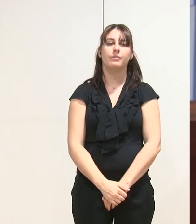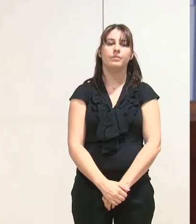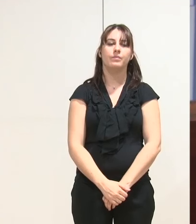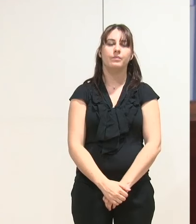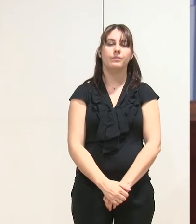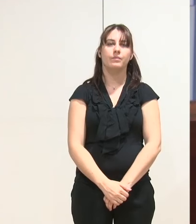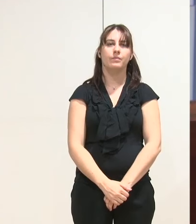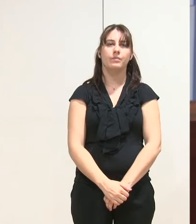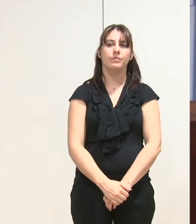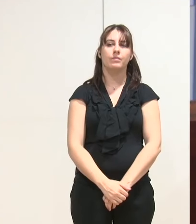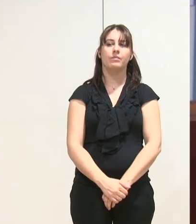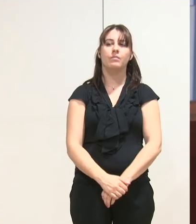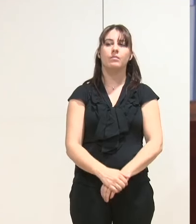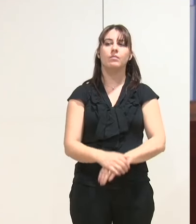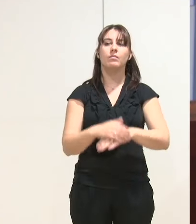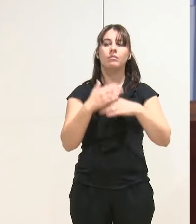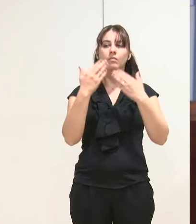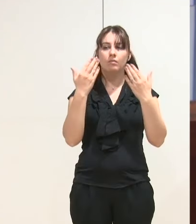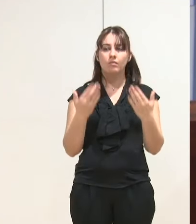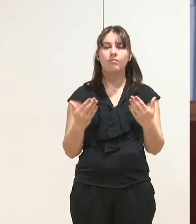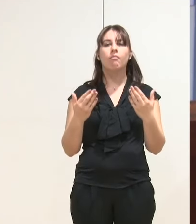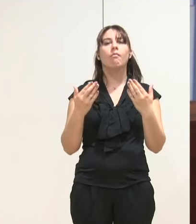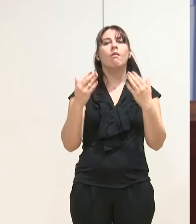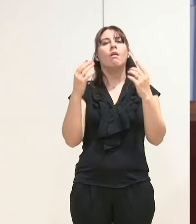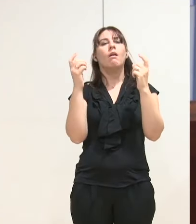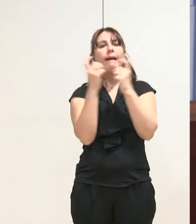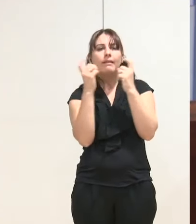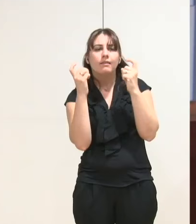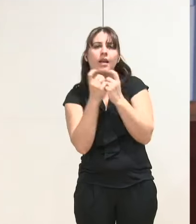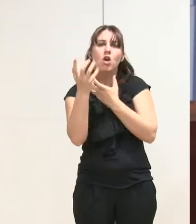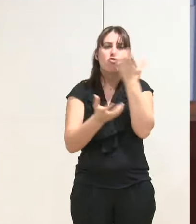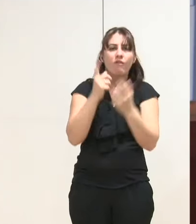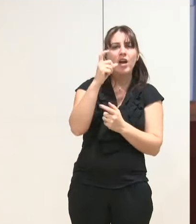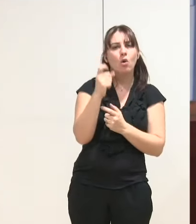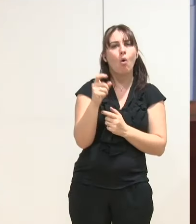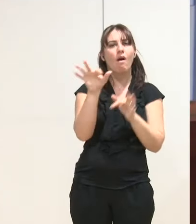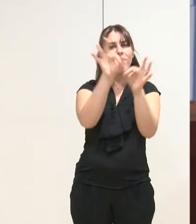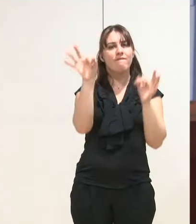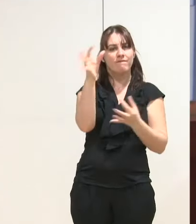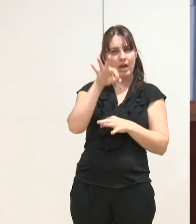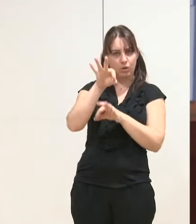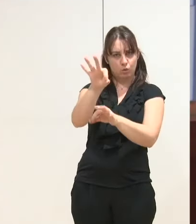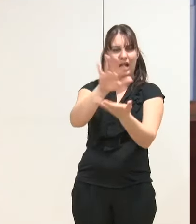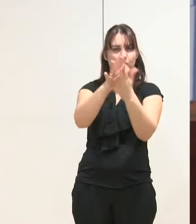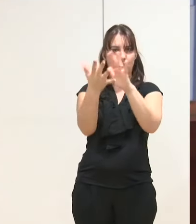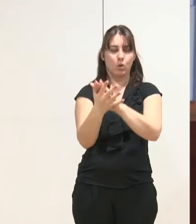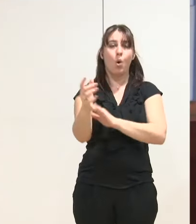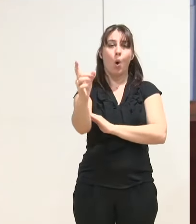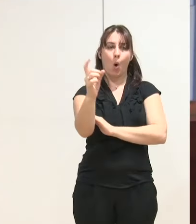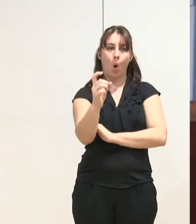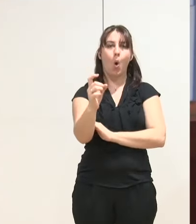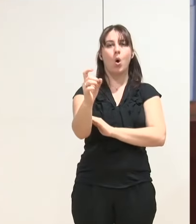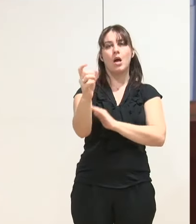2015 refacturation des fluides à l'association eau gaz électricité